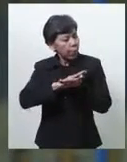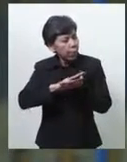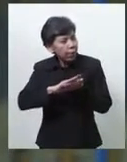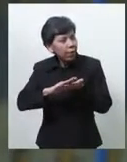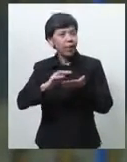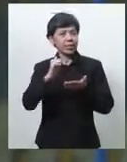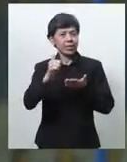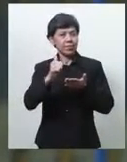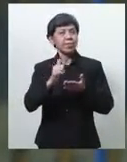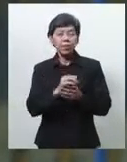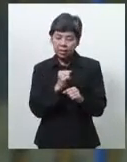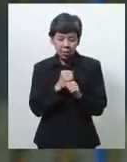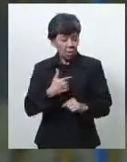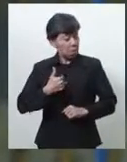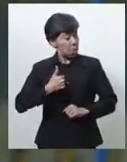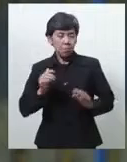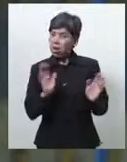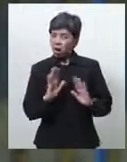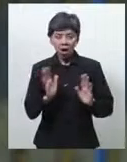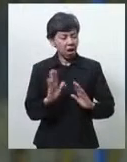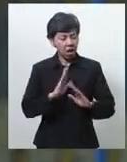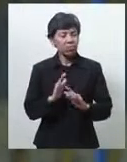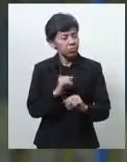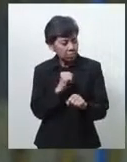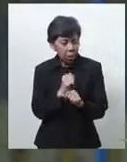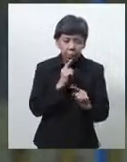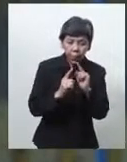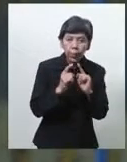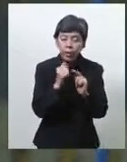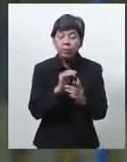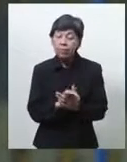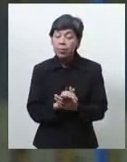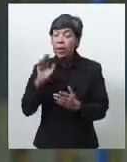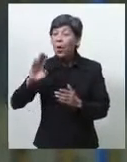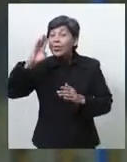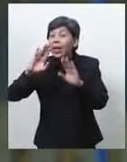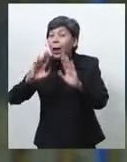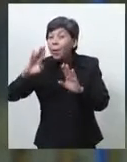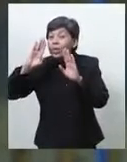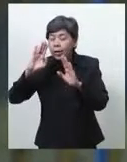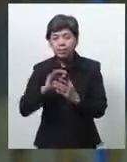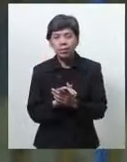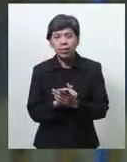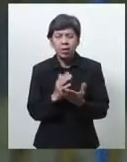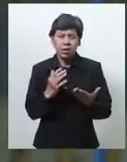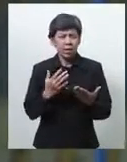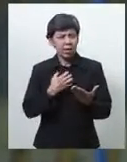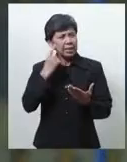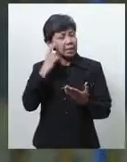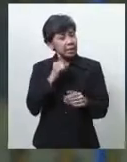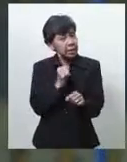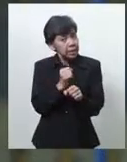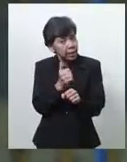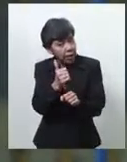คุณจะเก่งงานอย่างเดียวไม่ได้หรอกครับนี่แหละครับคือเป้าหมายนี้แล้วเขาก็จะบอกว่า แต่ถามว่าโอเคไหม